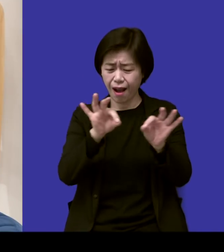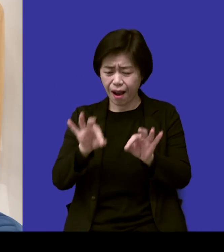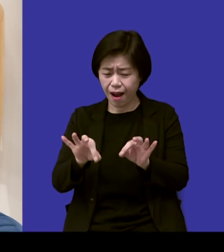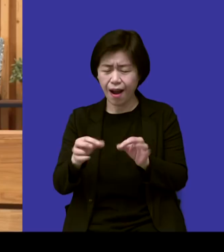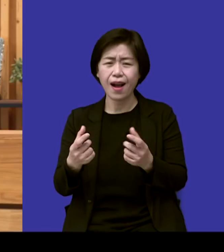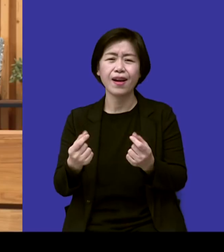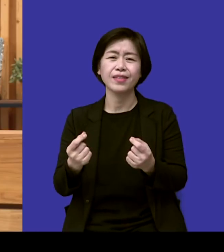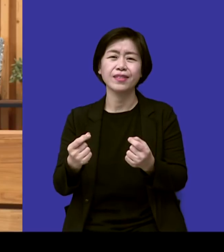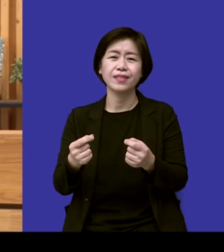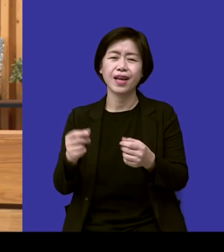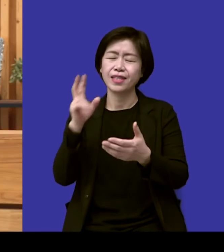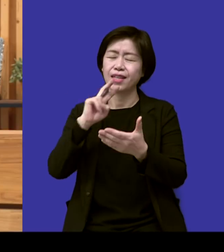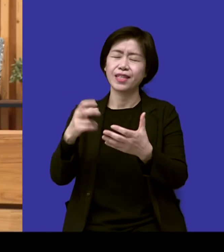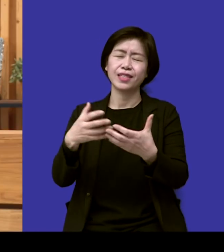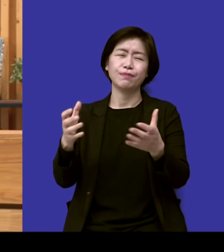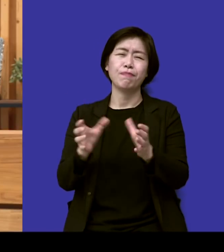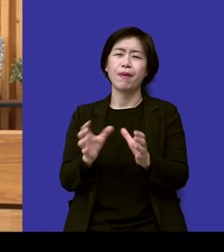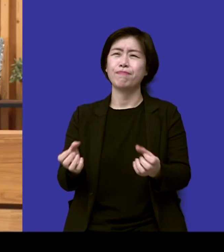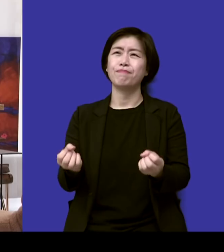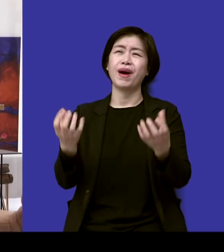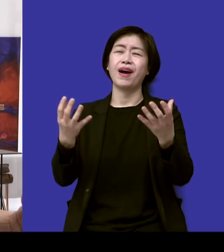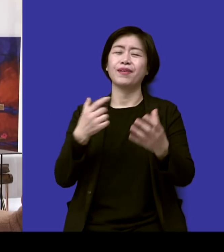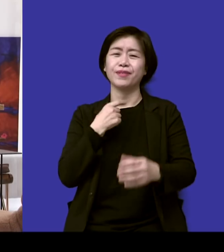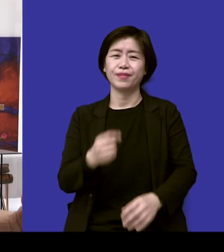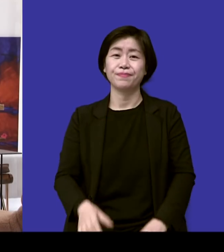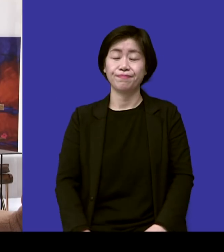큰 꿈이에요. 네. 그래서 저처럼